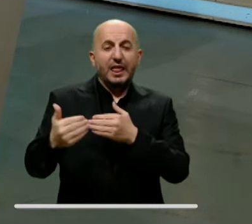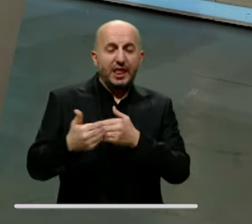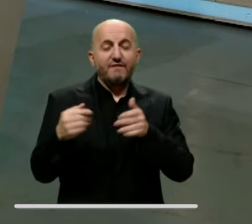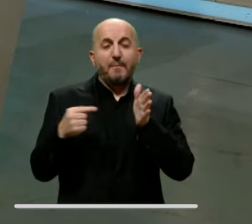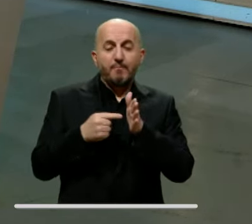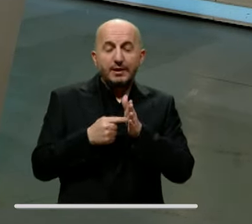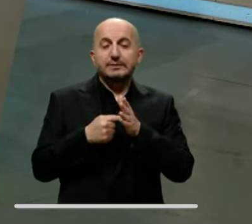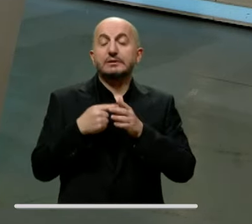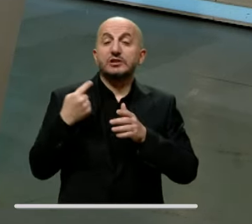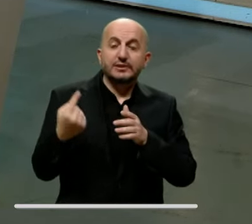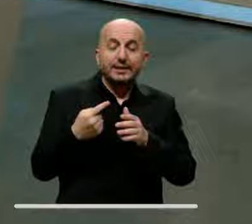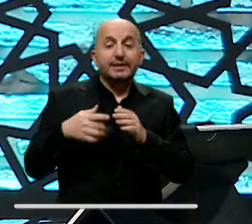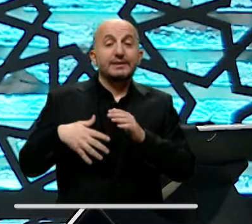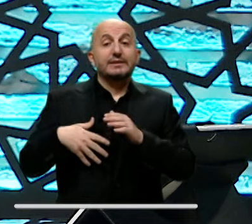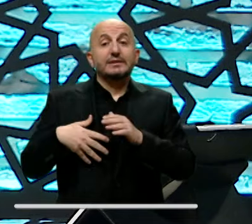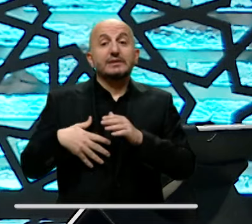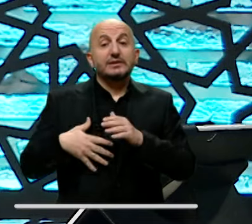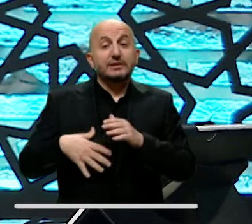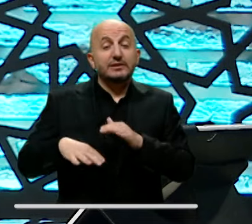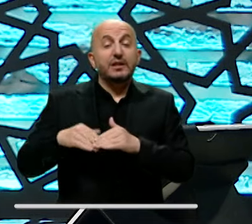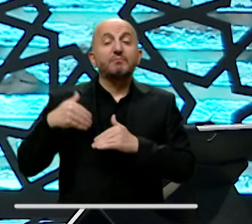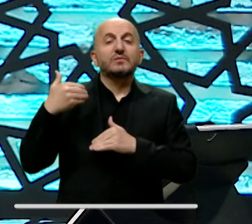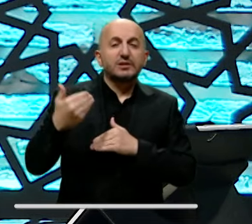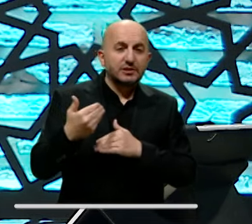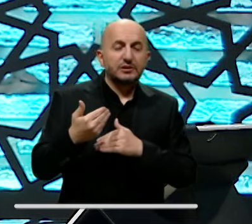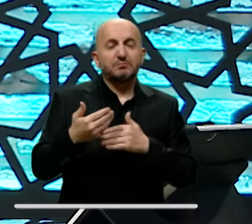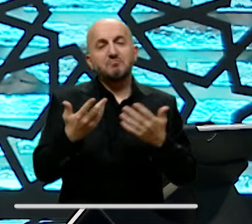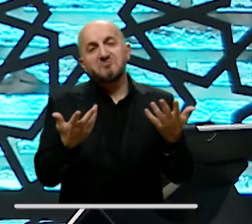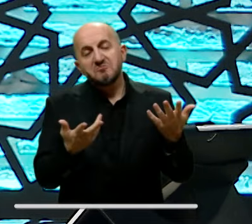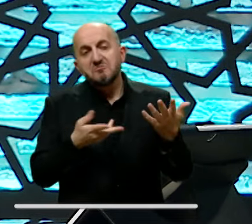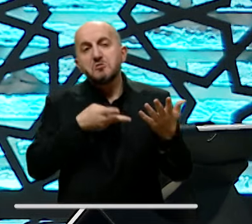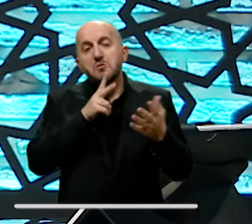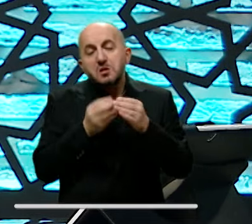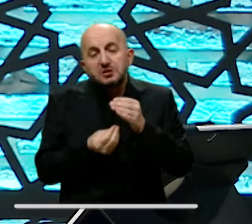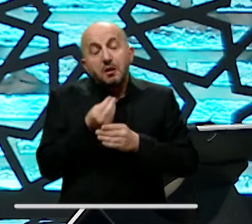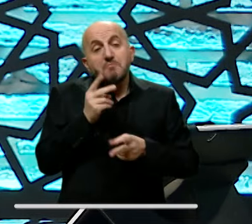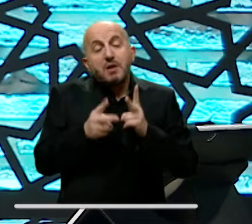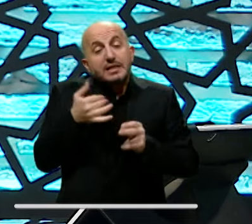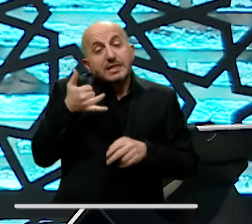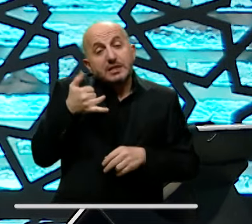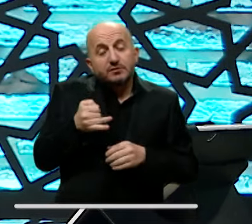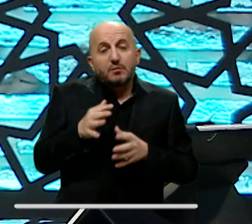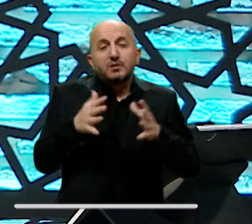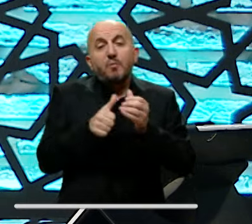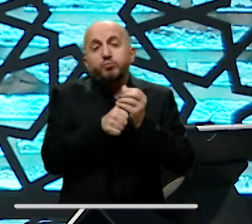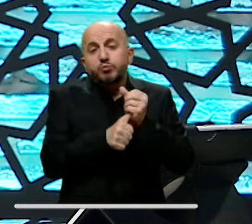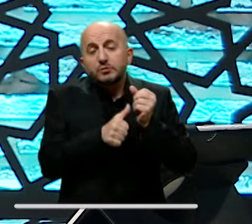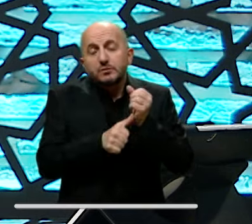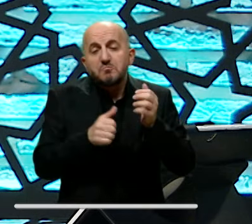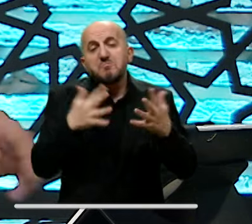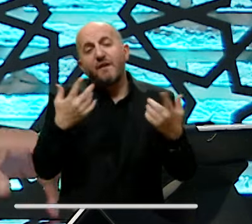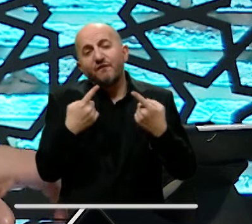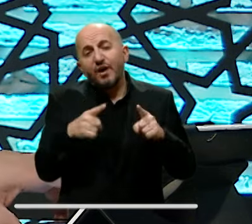eee istem dışı bazı sonuçları da sebebiyet veriyor bazen idrarımızı bazen büyük abdestimizi bazen de